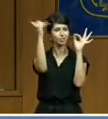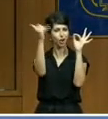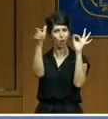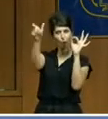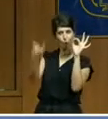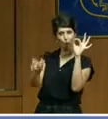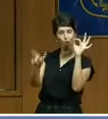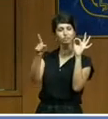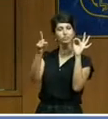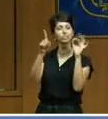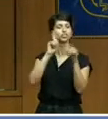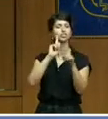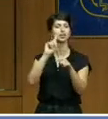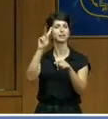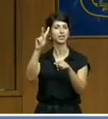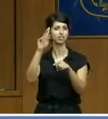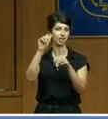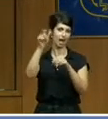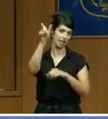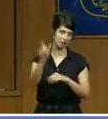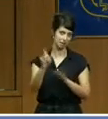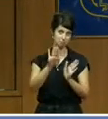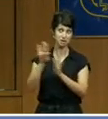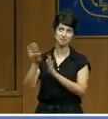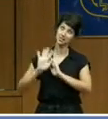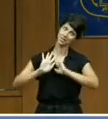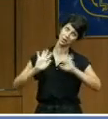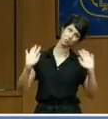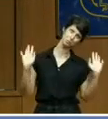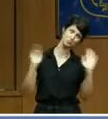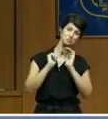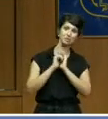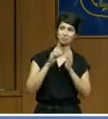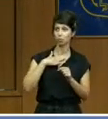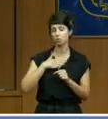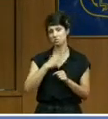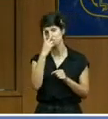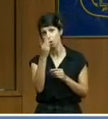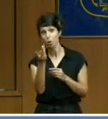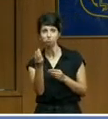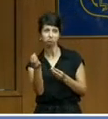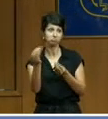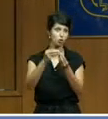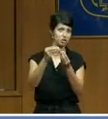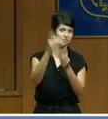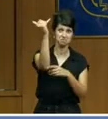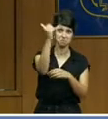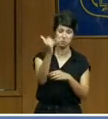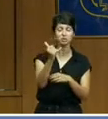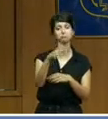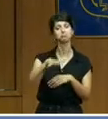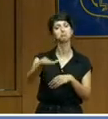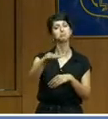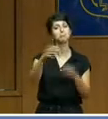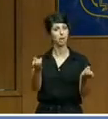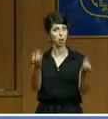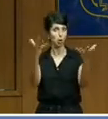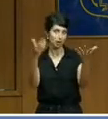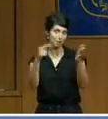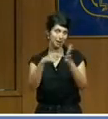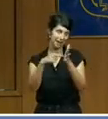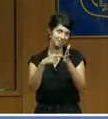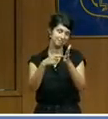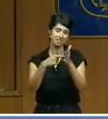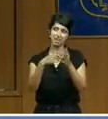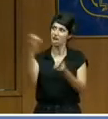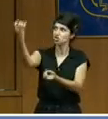The Creation of Adam. וזהו, אם אתם רוצים לראות תיאורים נוספים בנושא עולם הביולוגיה, כי זה מהווה לי